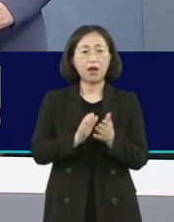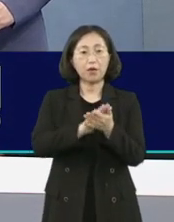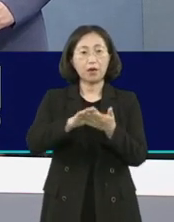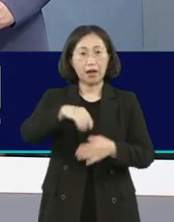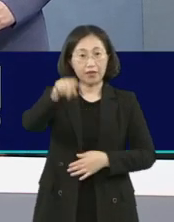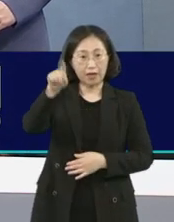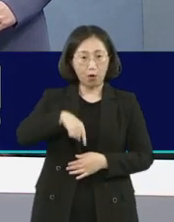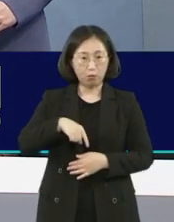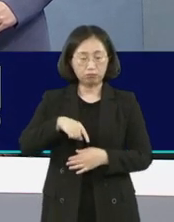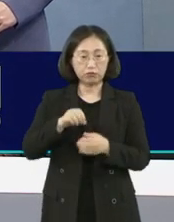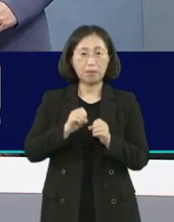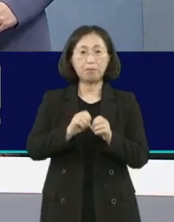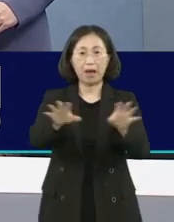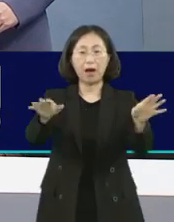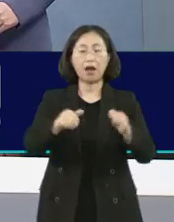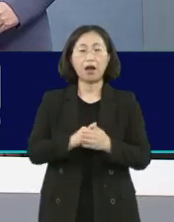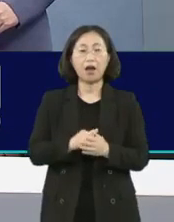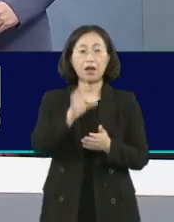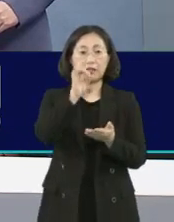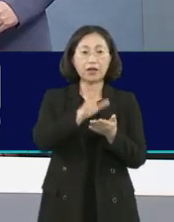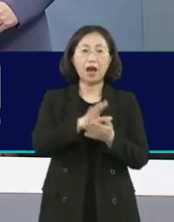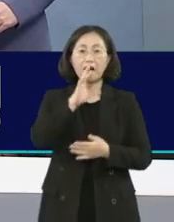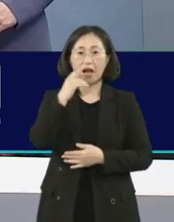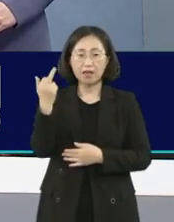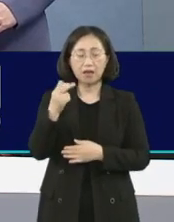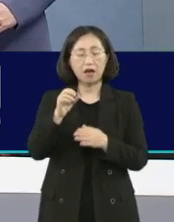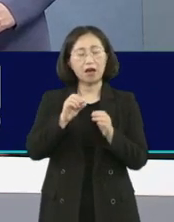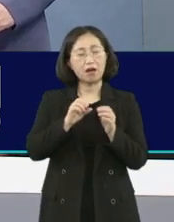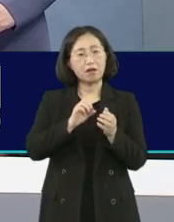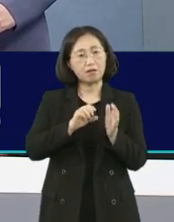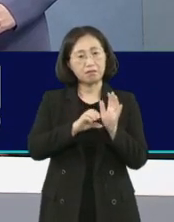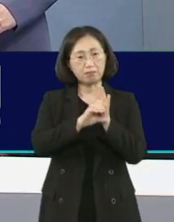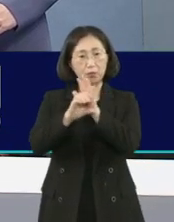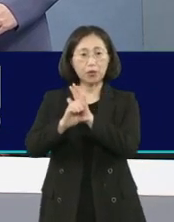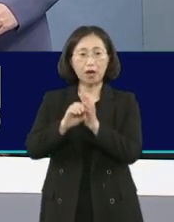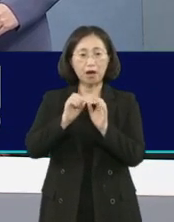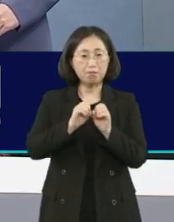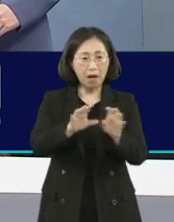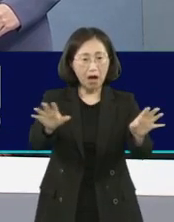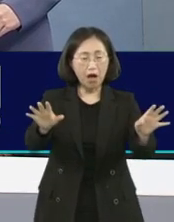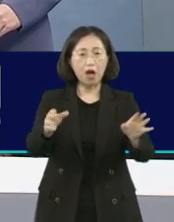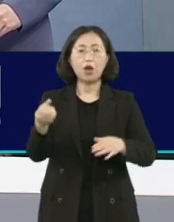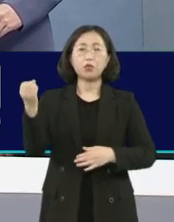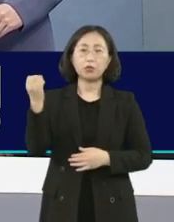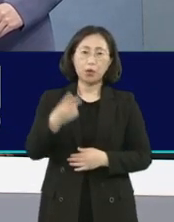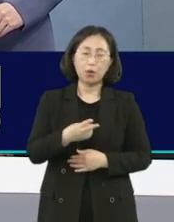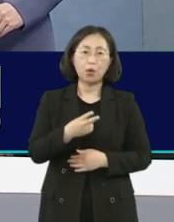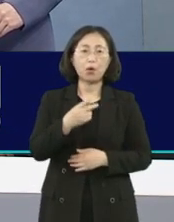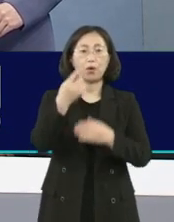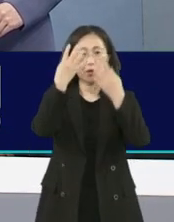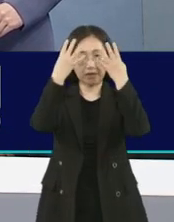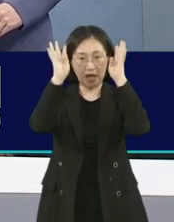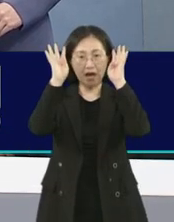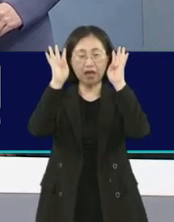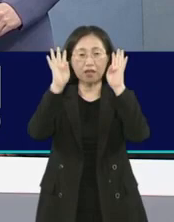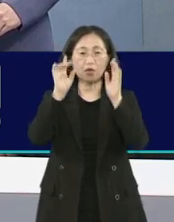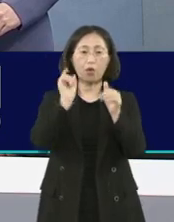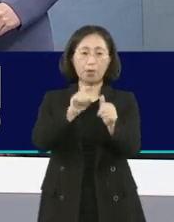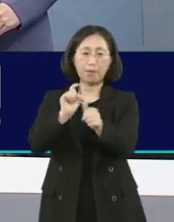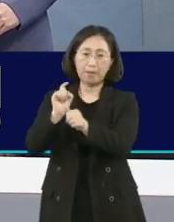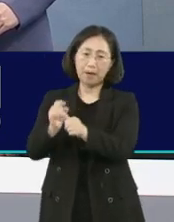다녀온 뒤 확산된 건데 천안과 아산 지역의 확산세가 커지는 상황에서 엎친 데 덮친 격이 되자